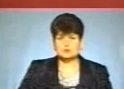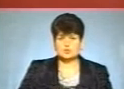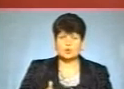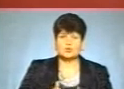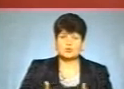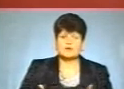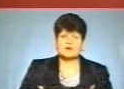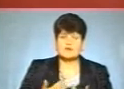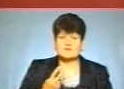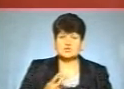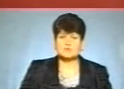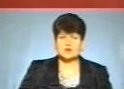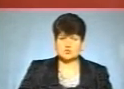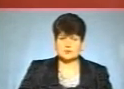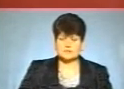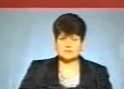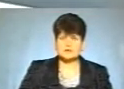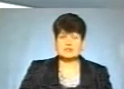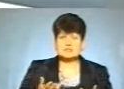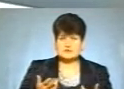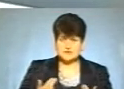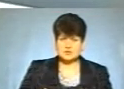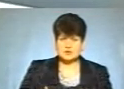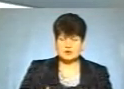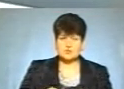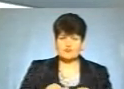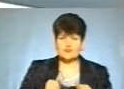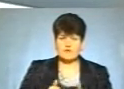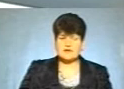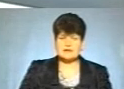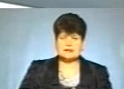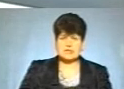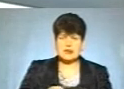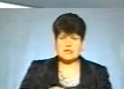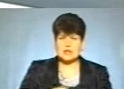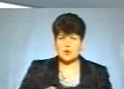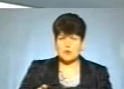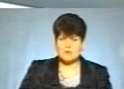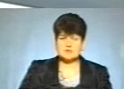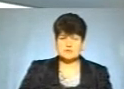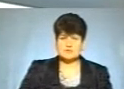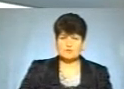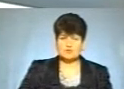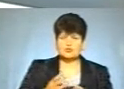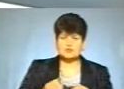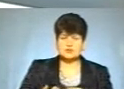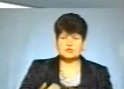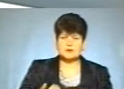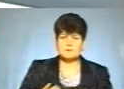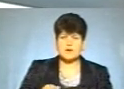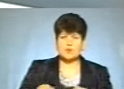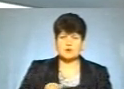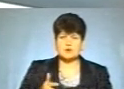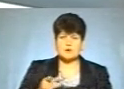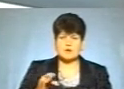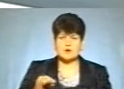ваше бачення зараз? Ну, звичайно, із формуванням територіальних громад, так, це ще було при уряді Гройсману